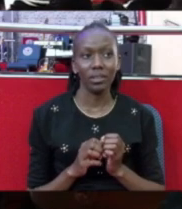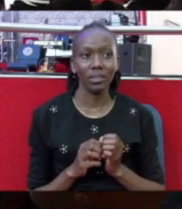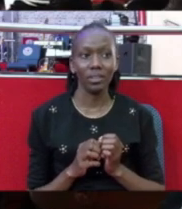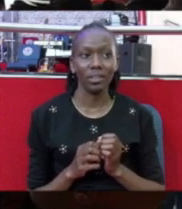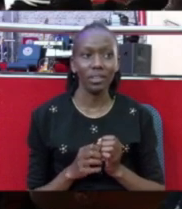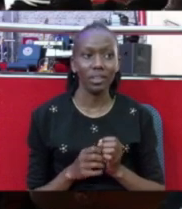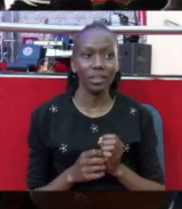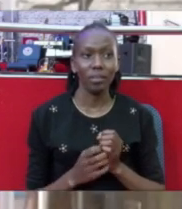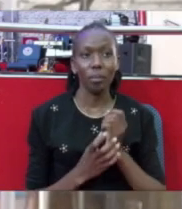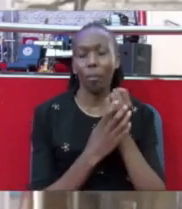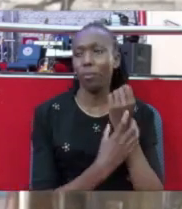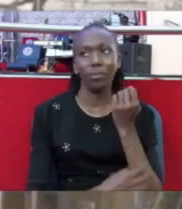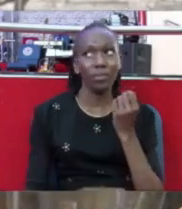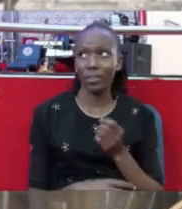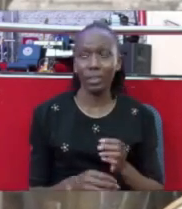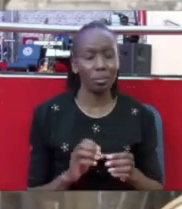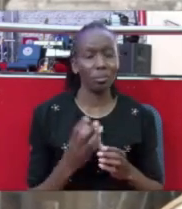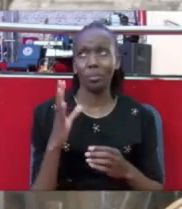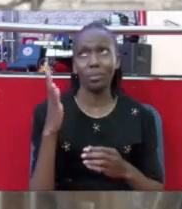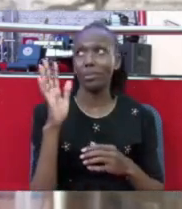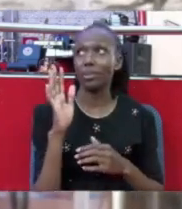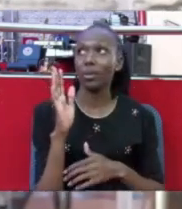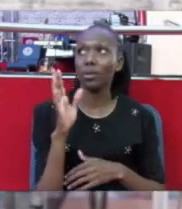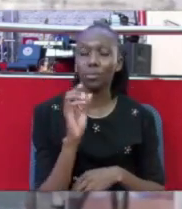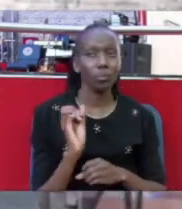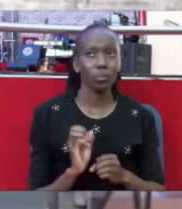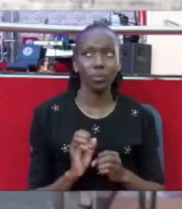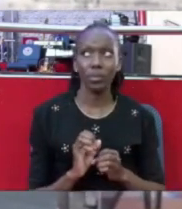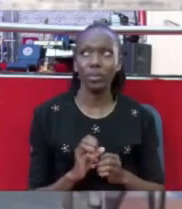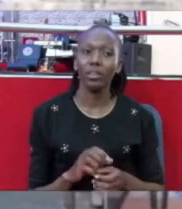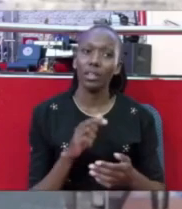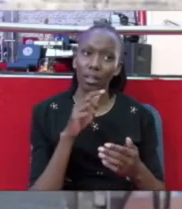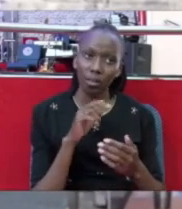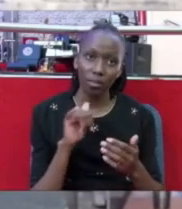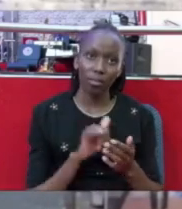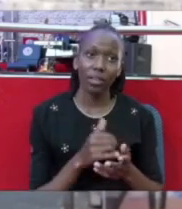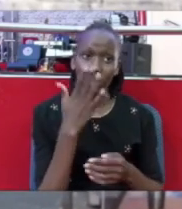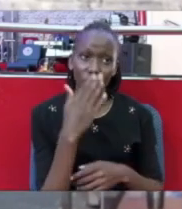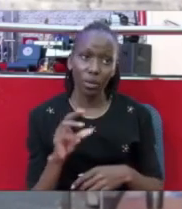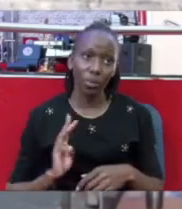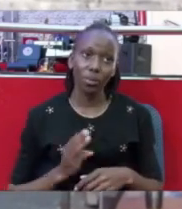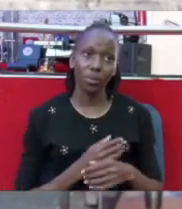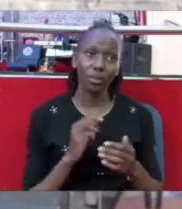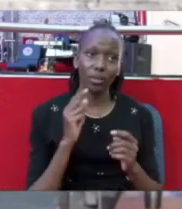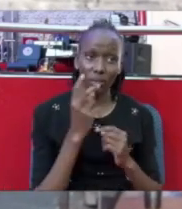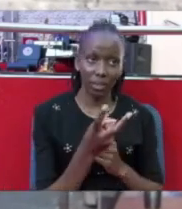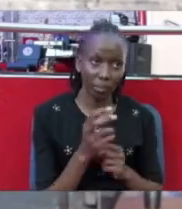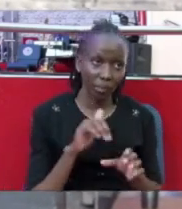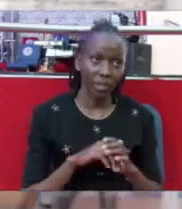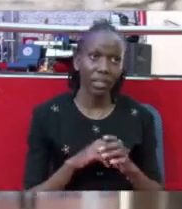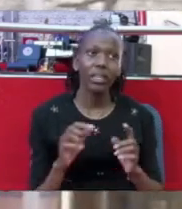Kukosa hakumsifii Mungu. That is why we see in the scriptures. Ndio maana tunaona kwa maandiko. Whenever God dealt